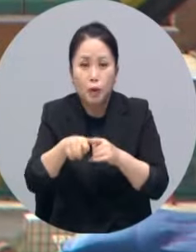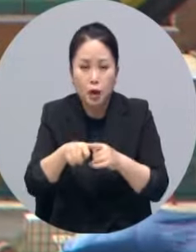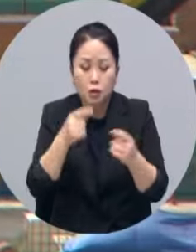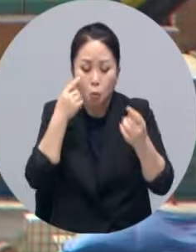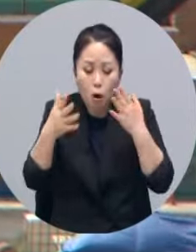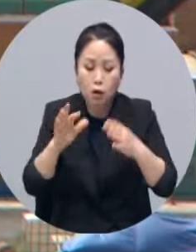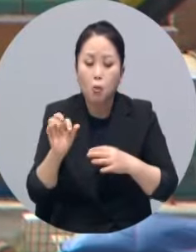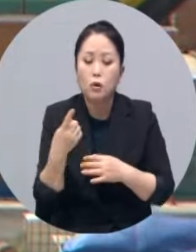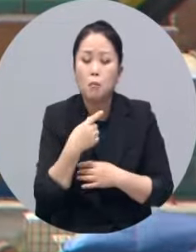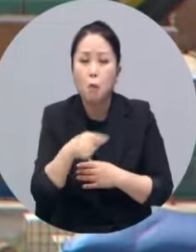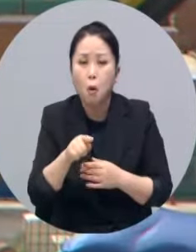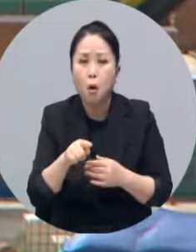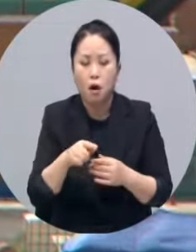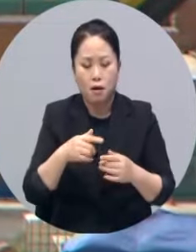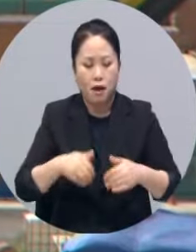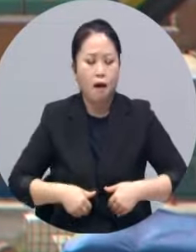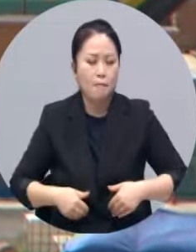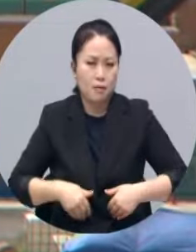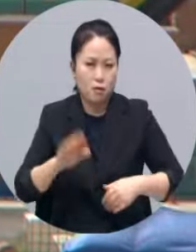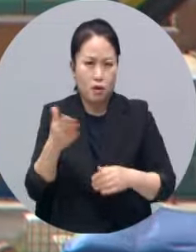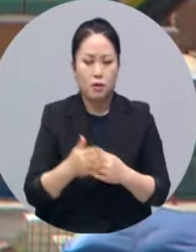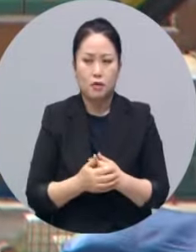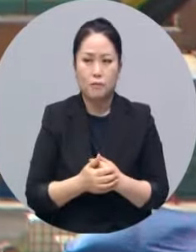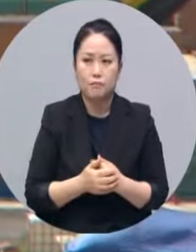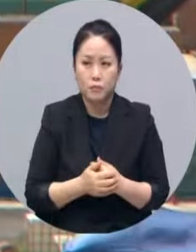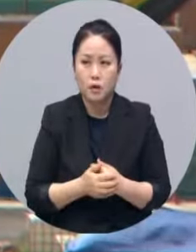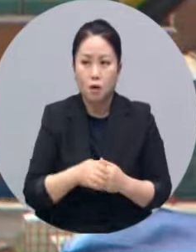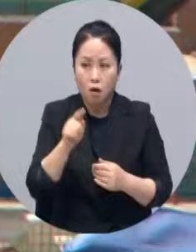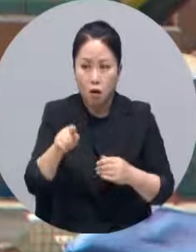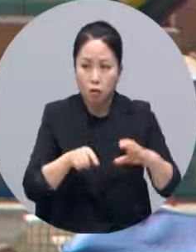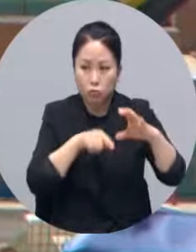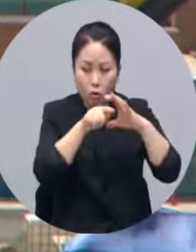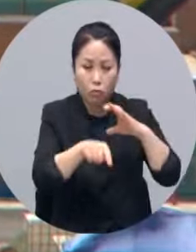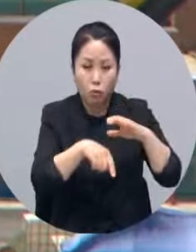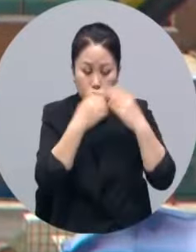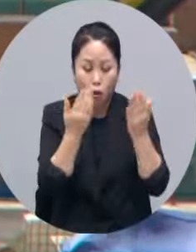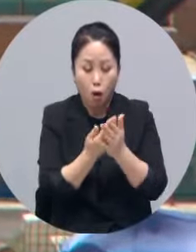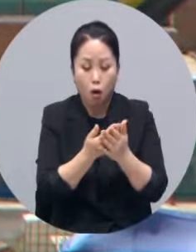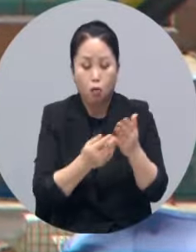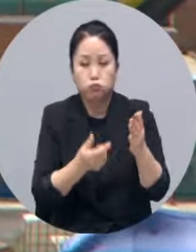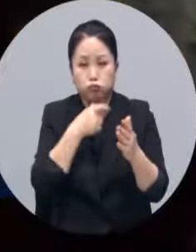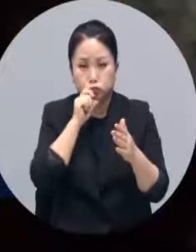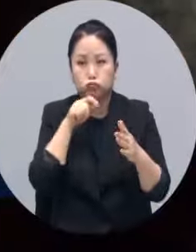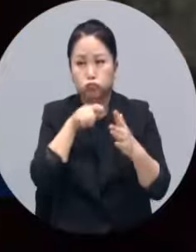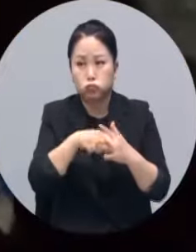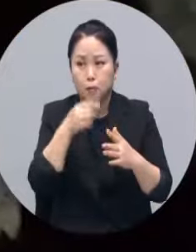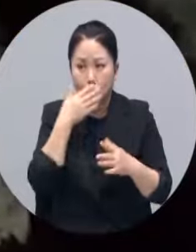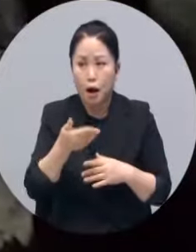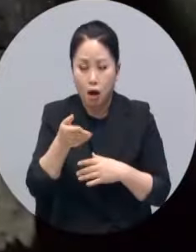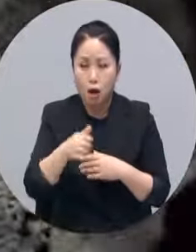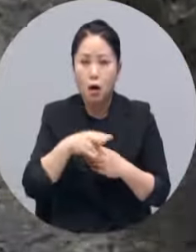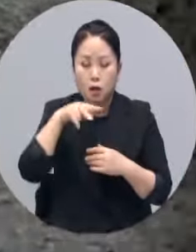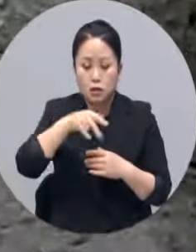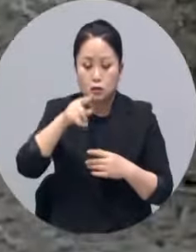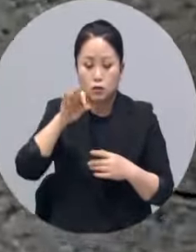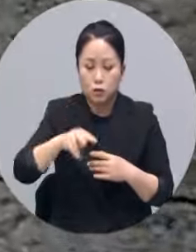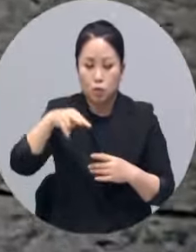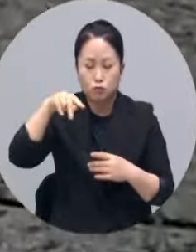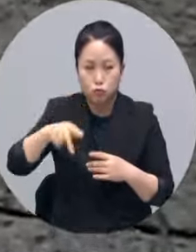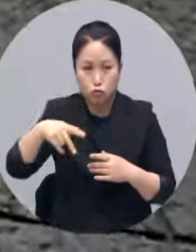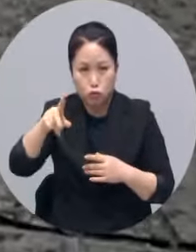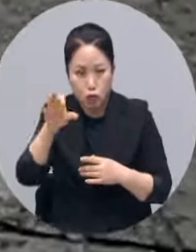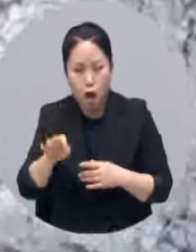터널이 없습니다. 집수량이라는 게 있고 유도배수라는 게 있고 저희가 당연히 당연히 막을 수 있다고 다 보고 있는 발주처인